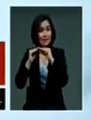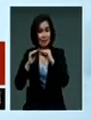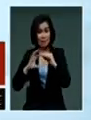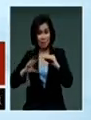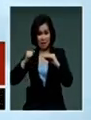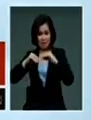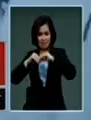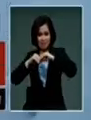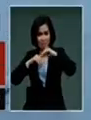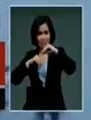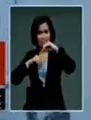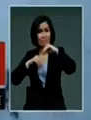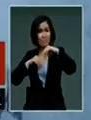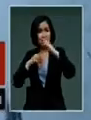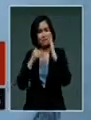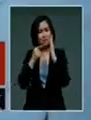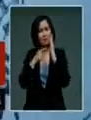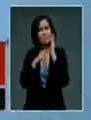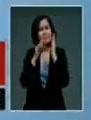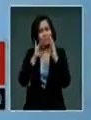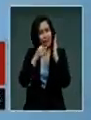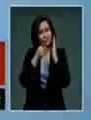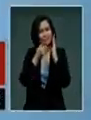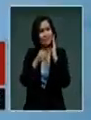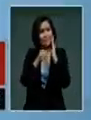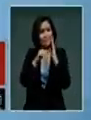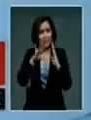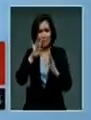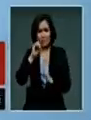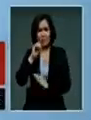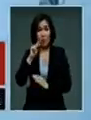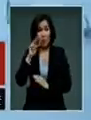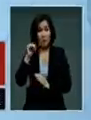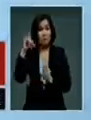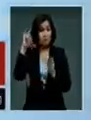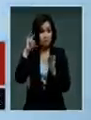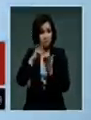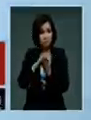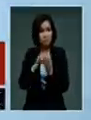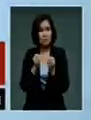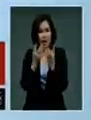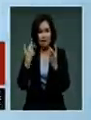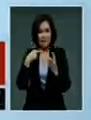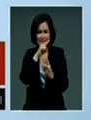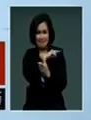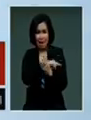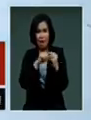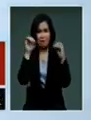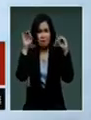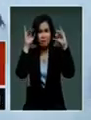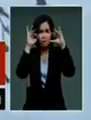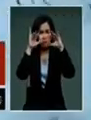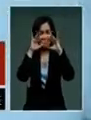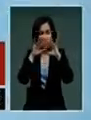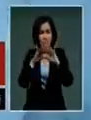มอสโกไปทางตะวันออกเฉียงใต้ราว80 กิโลเมตรและก็บริเวณที่เกิดเหตุเนี่ยถูกปกคลุมไปด้วยหิมะนะครับนาย